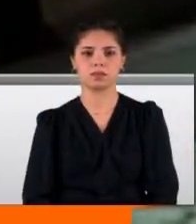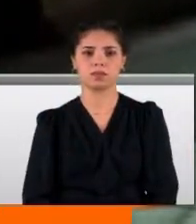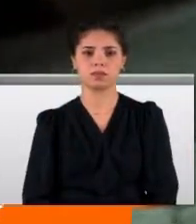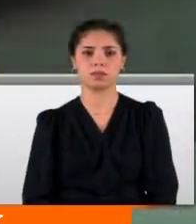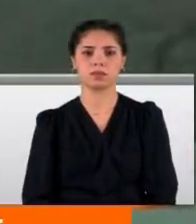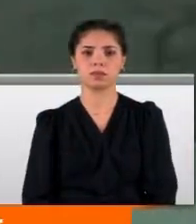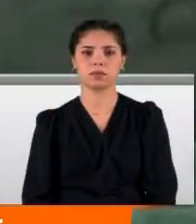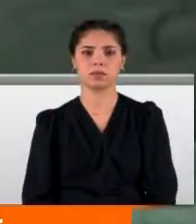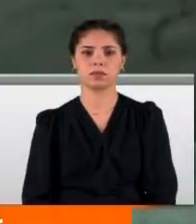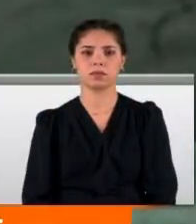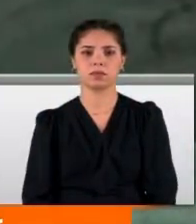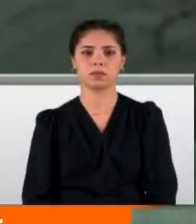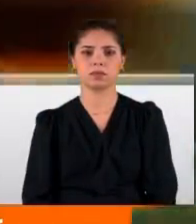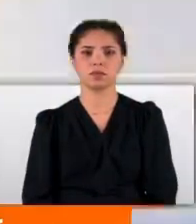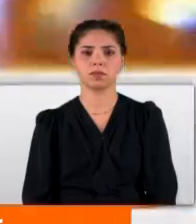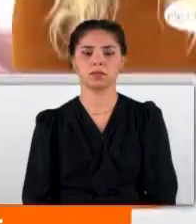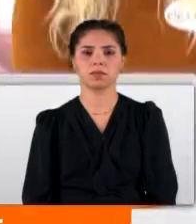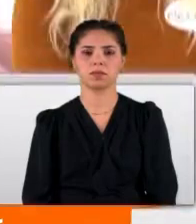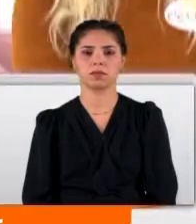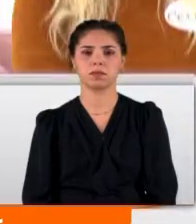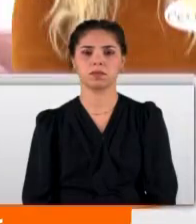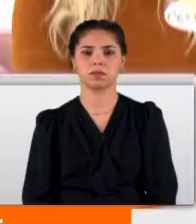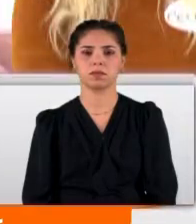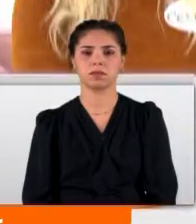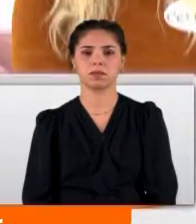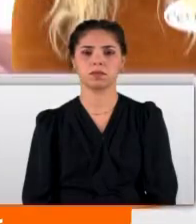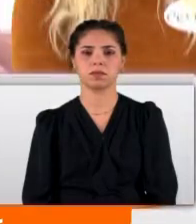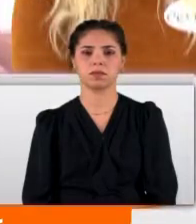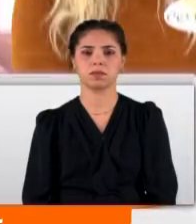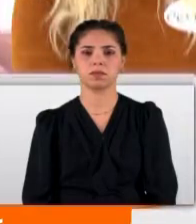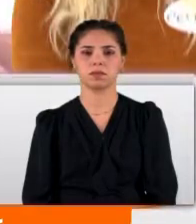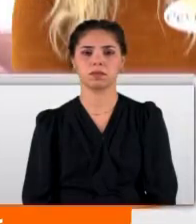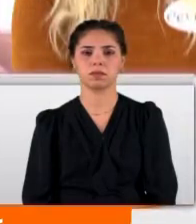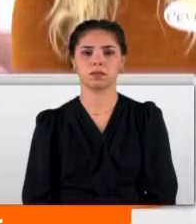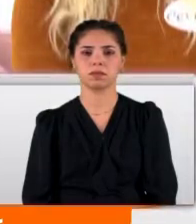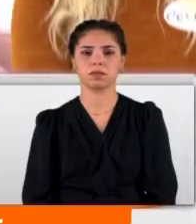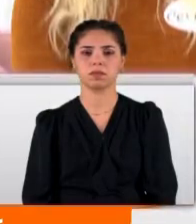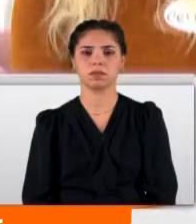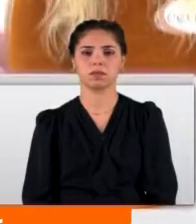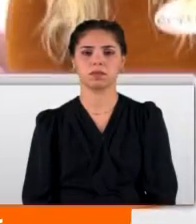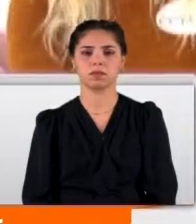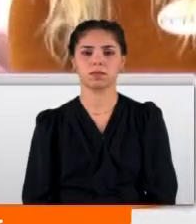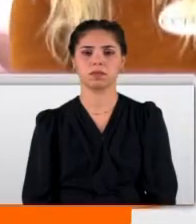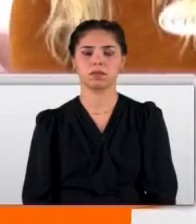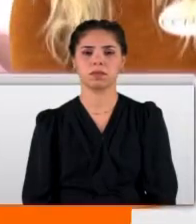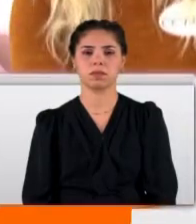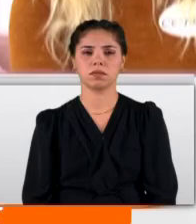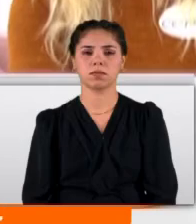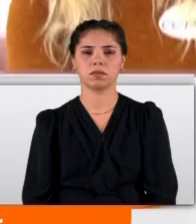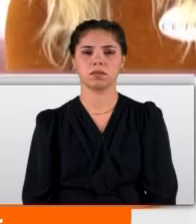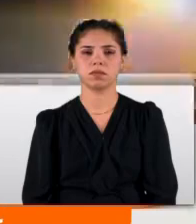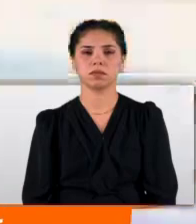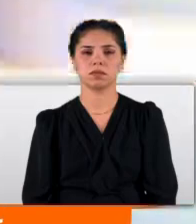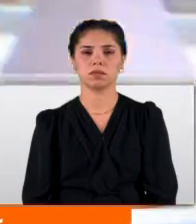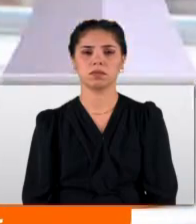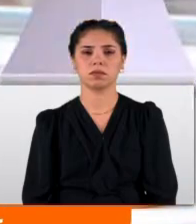arka. Konuşuyoruz ya. Mutlu konuşuyoruz. Anne kalk hadi yemek yiyeceğim. Karnım aç, okuldan geldim. Bir şey yemedim biliyorum da. Şu kadını